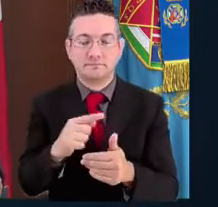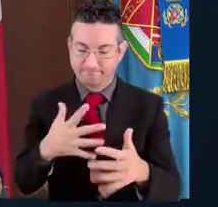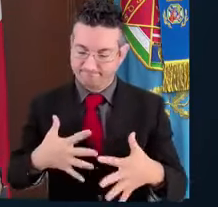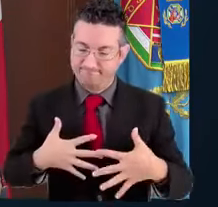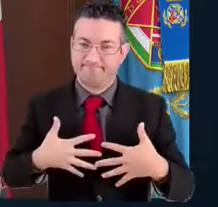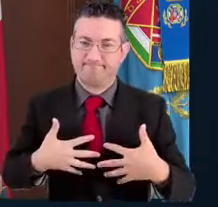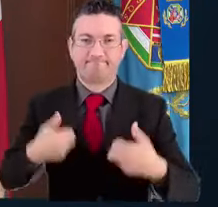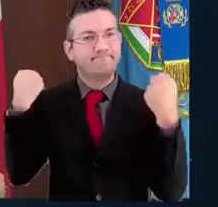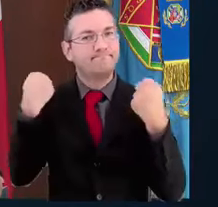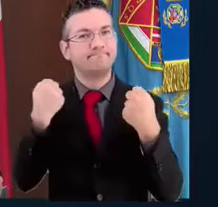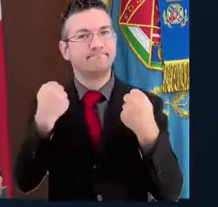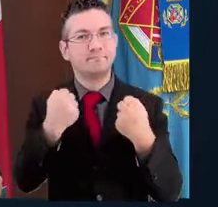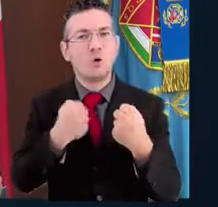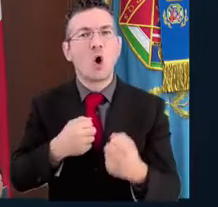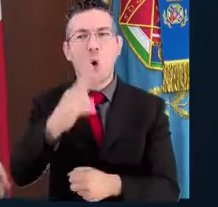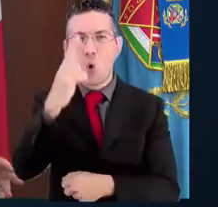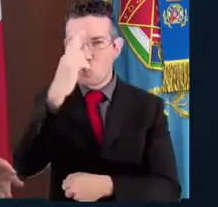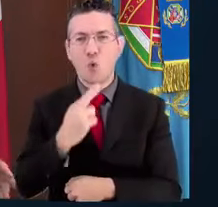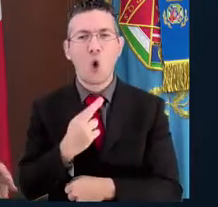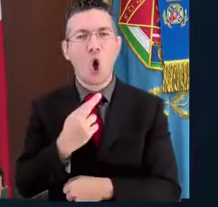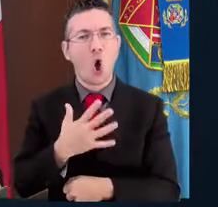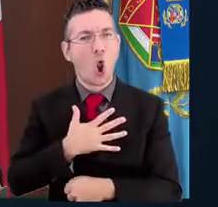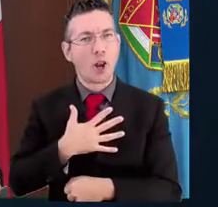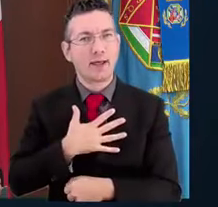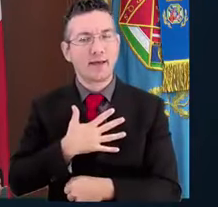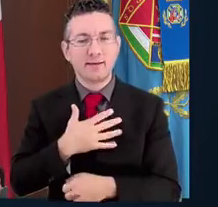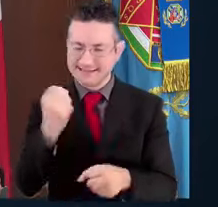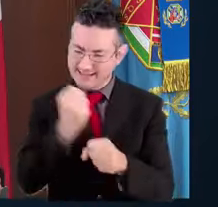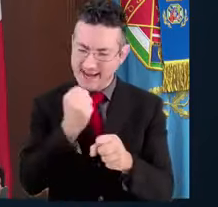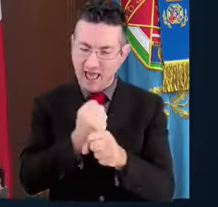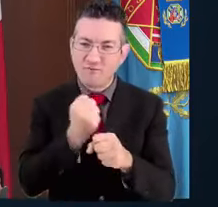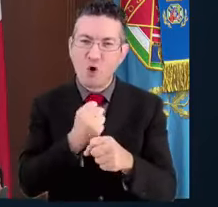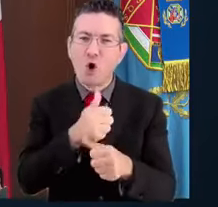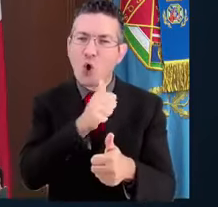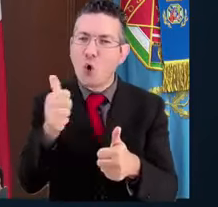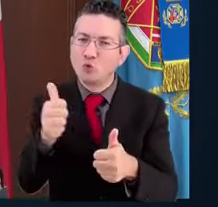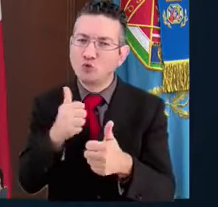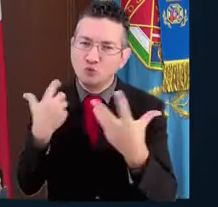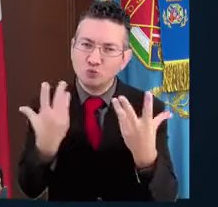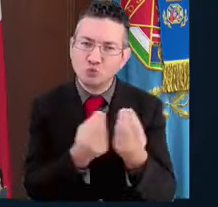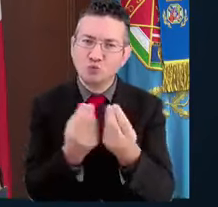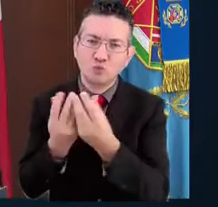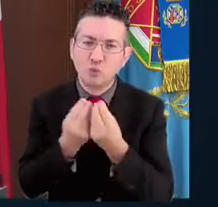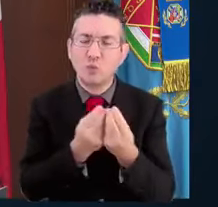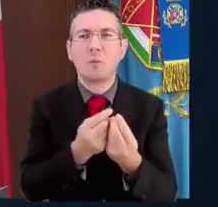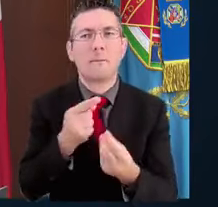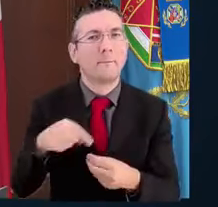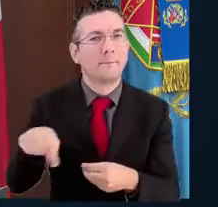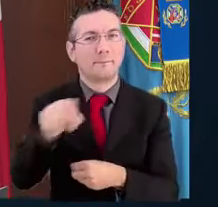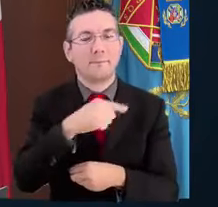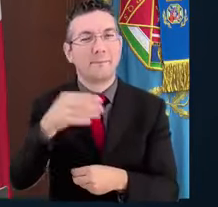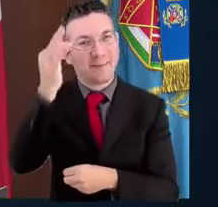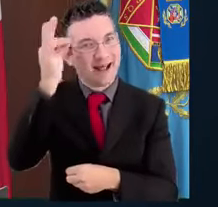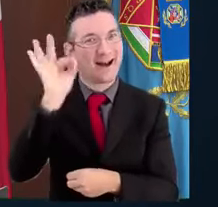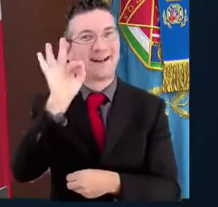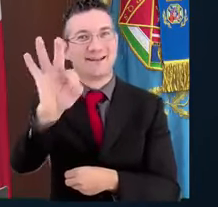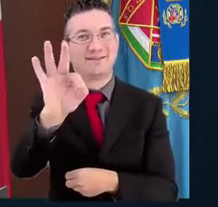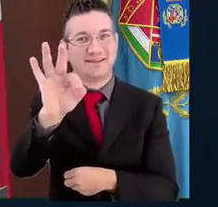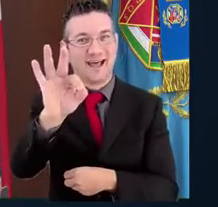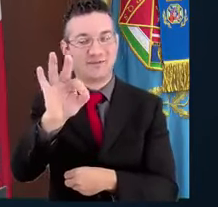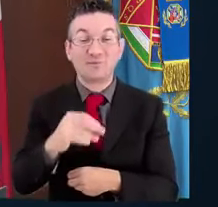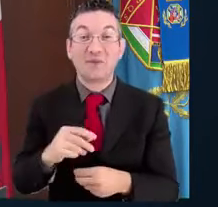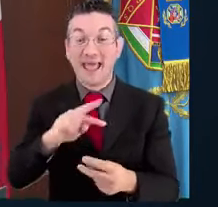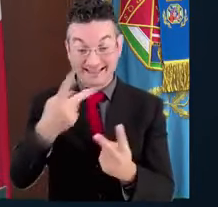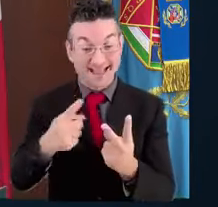e mettendoci a lavorare ognuno per l'altro per raggiungere i risultati e poi il secondo punto secondo me che va